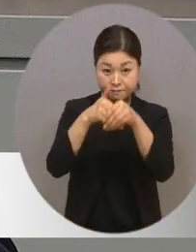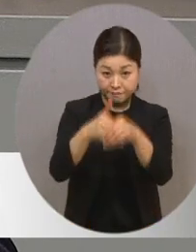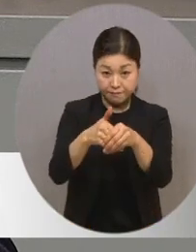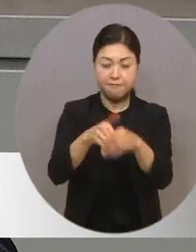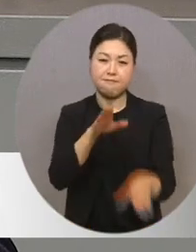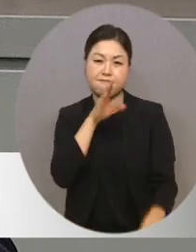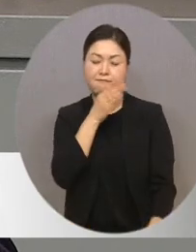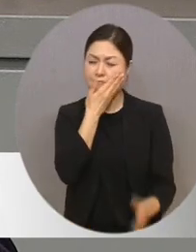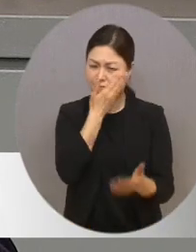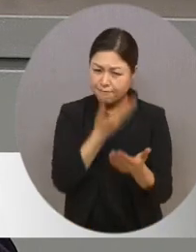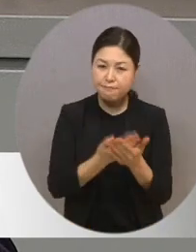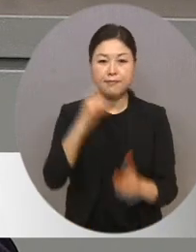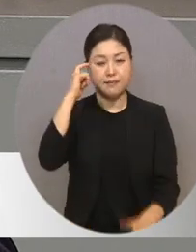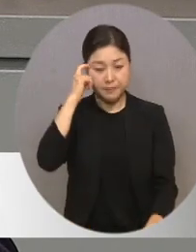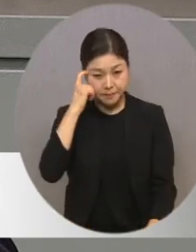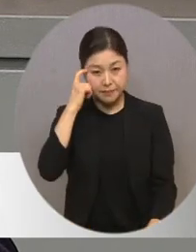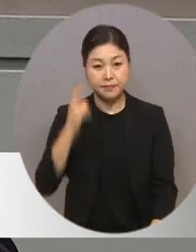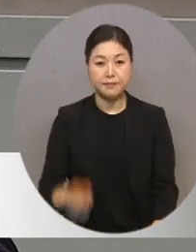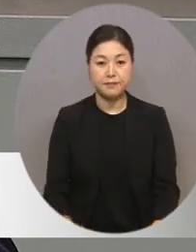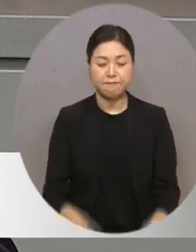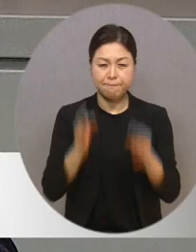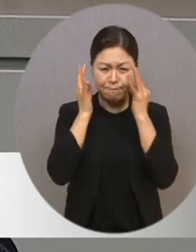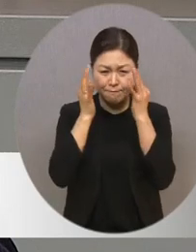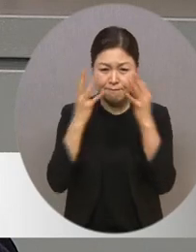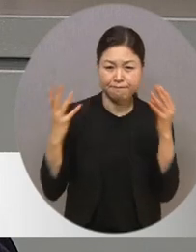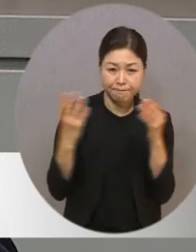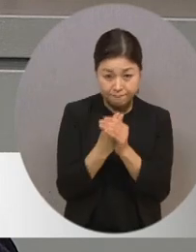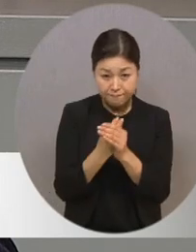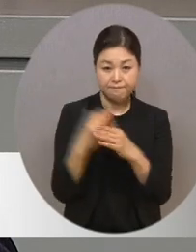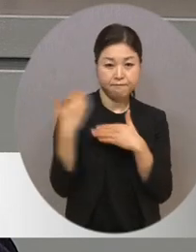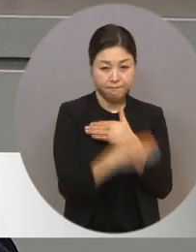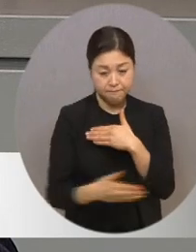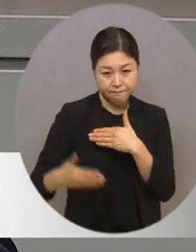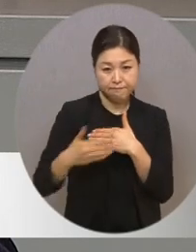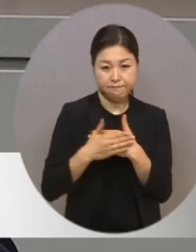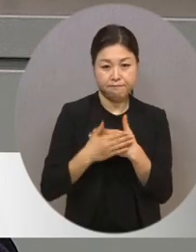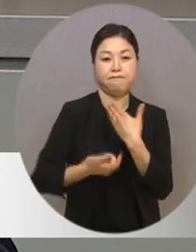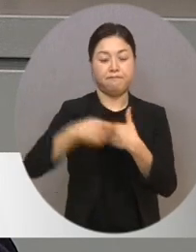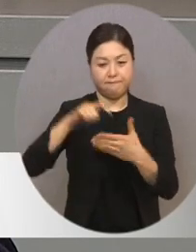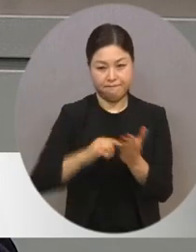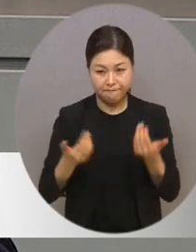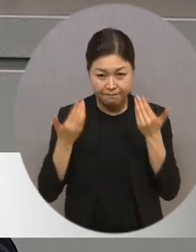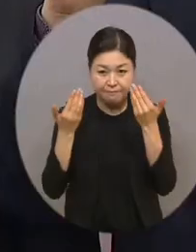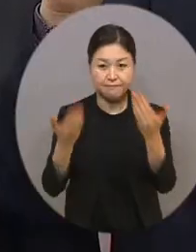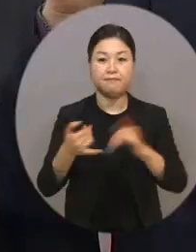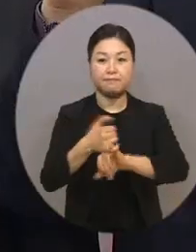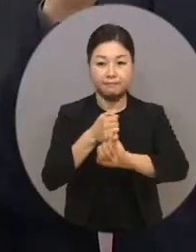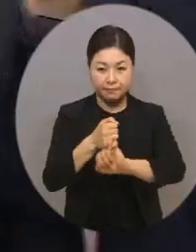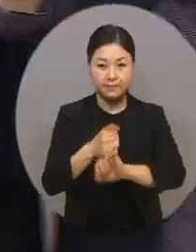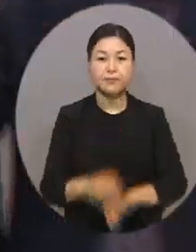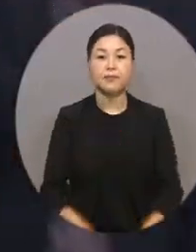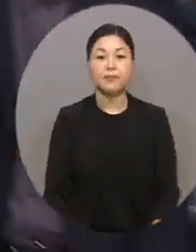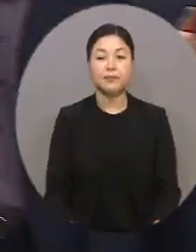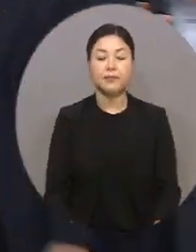굉장히 소중하다고 생각합니다 최선의 노력을 다해서 몸과 마음을 바치겠습니다